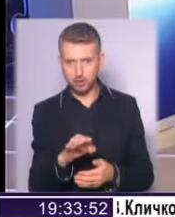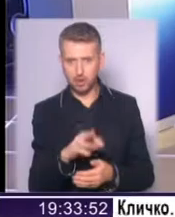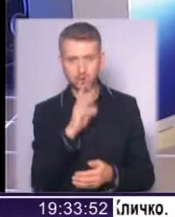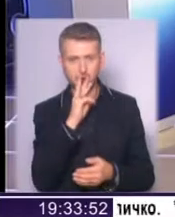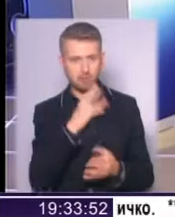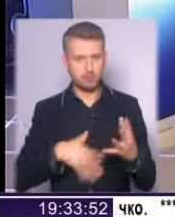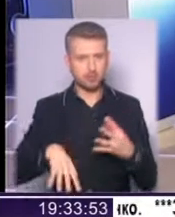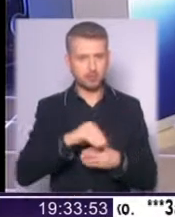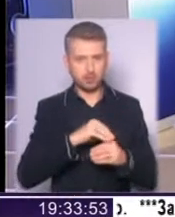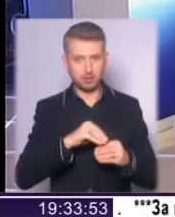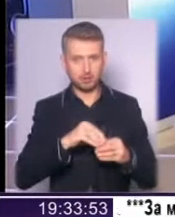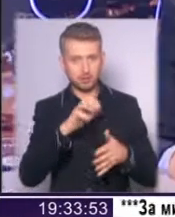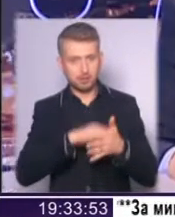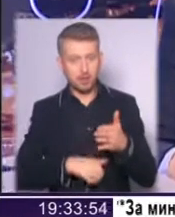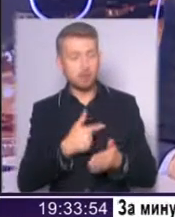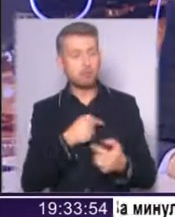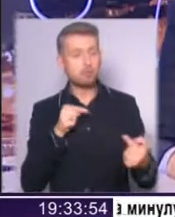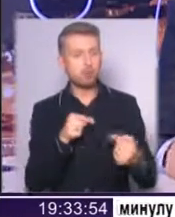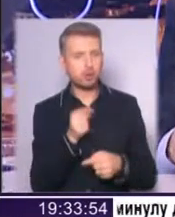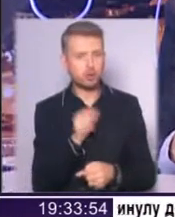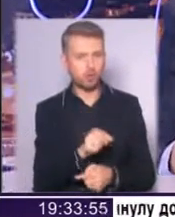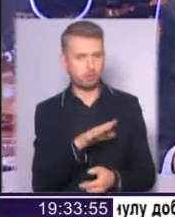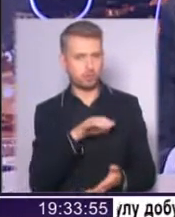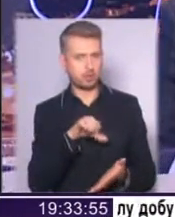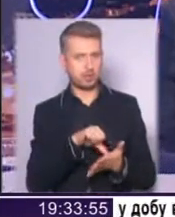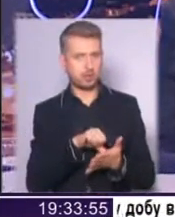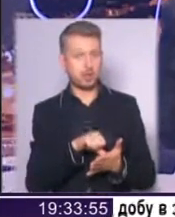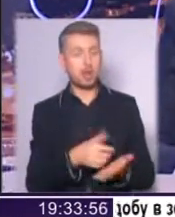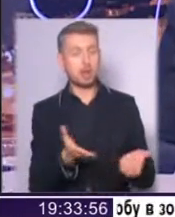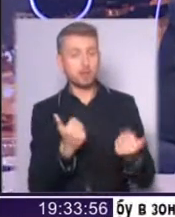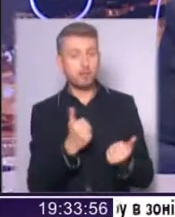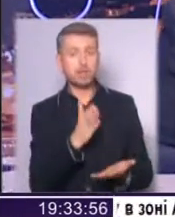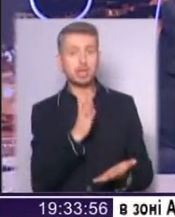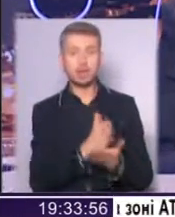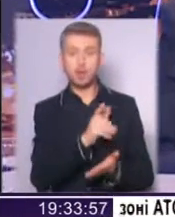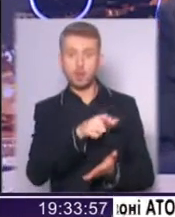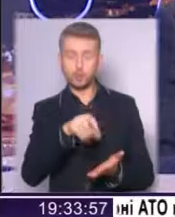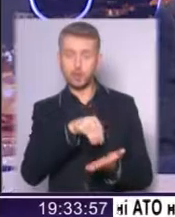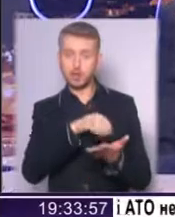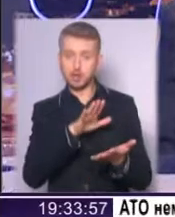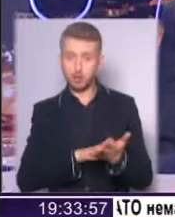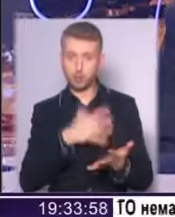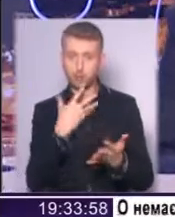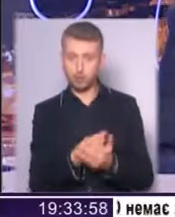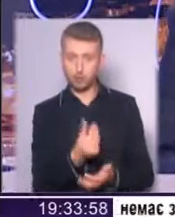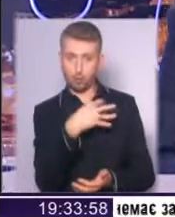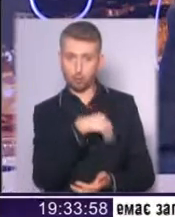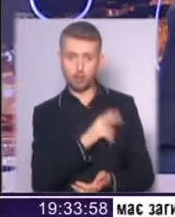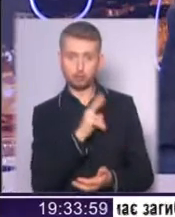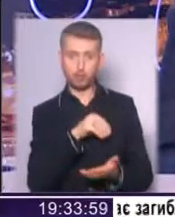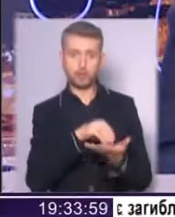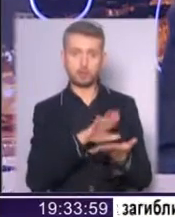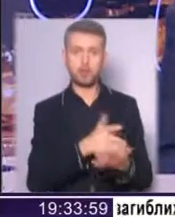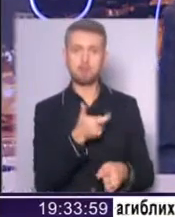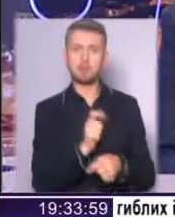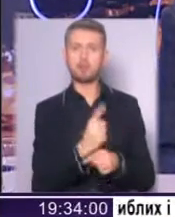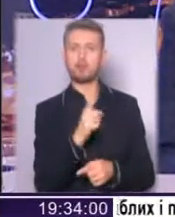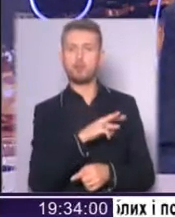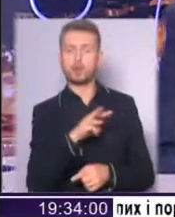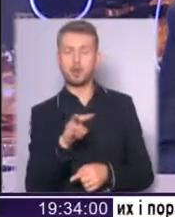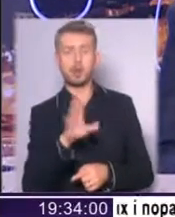Я хочу сказати, що простих людей взагалі не потрібно брати. І ми проти цього виступали. І цей воєнний збір, і так далі,